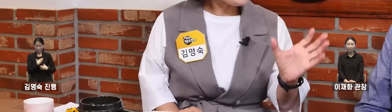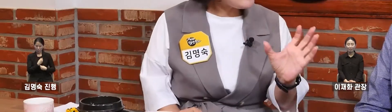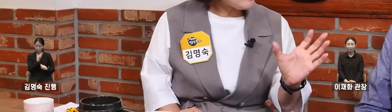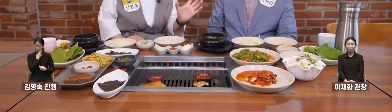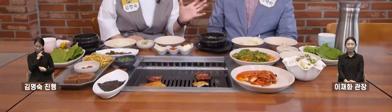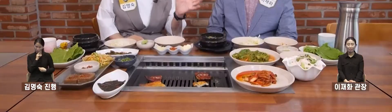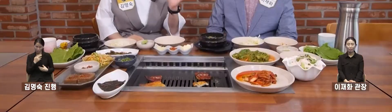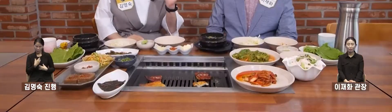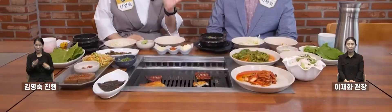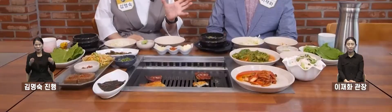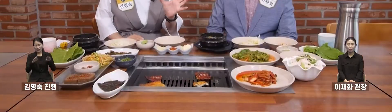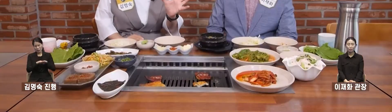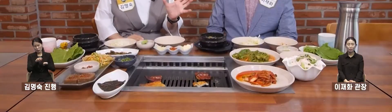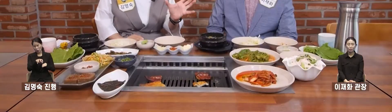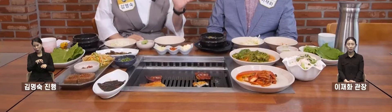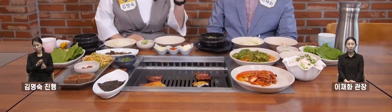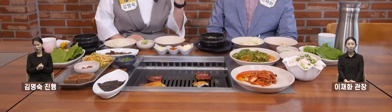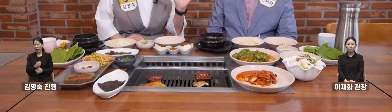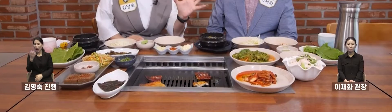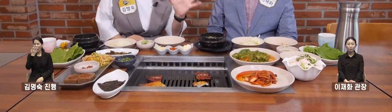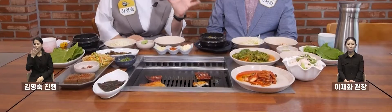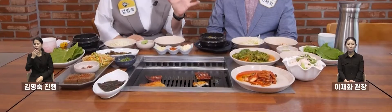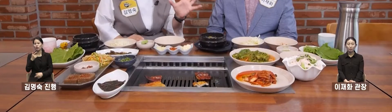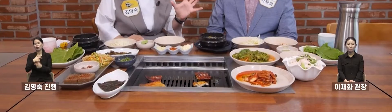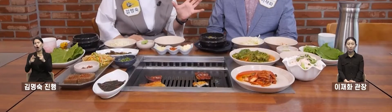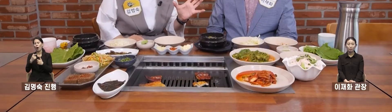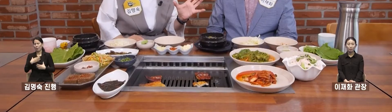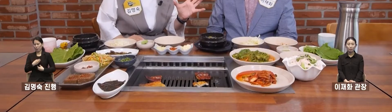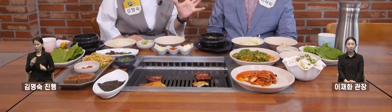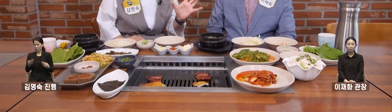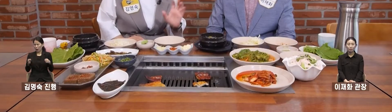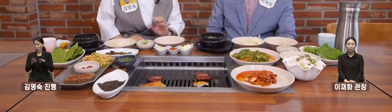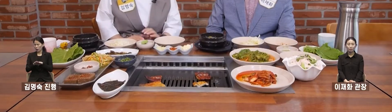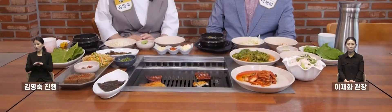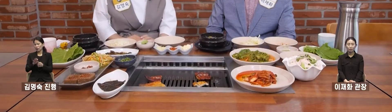장애인이 편리하면 비장애인은 더 편리하다.